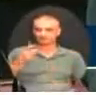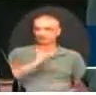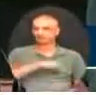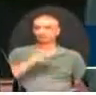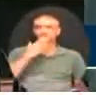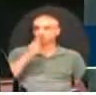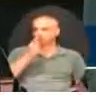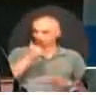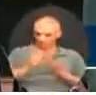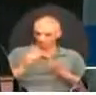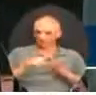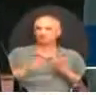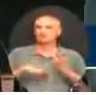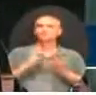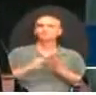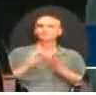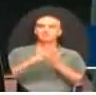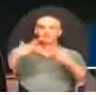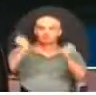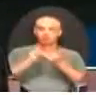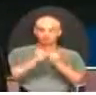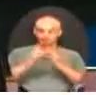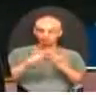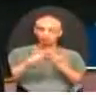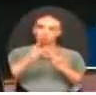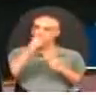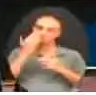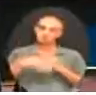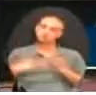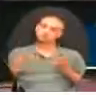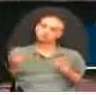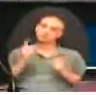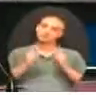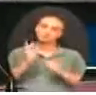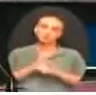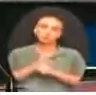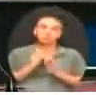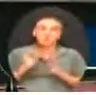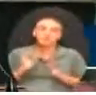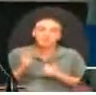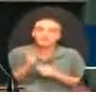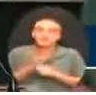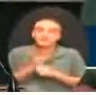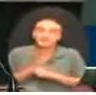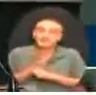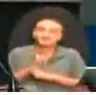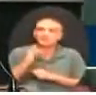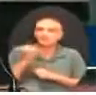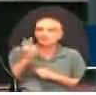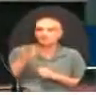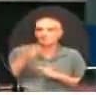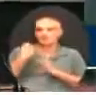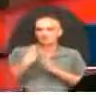גם עיריית ירושלים, גם משרד התרבות והספורט. אז אולי בסופו של דבר אנשים נורמליים, רגילים,